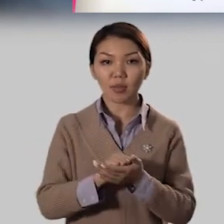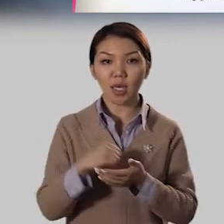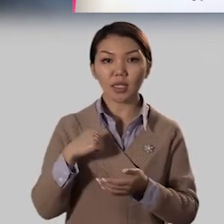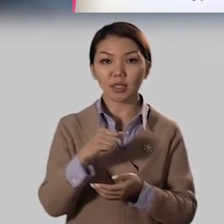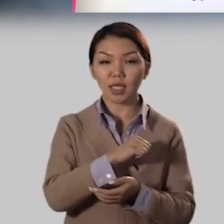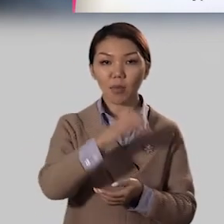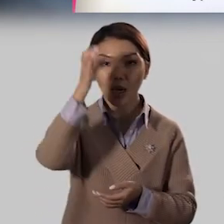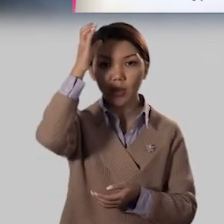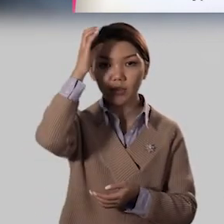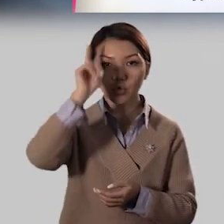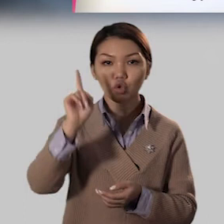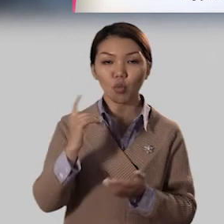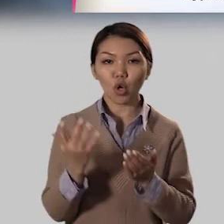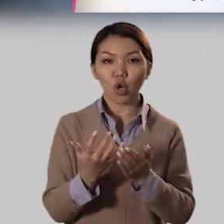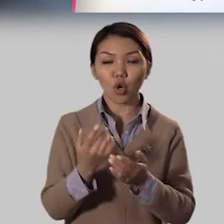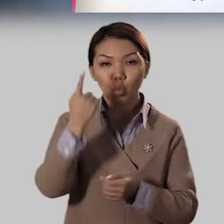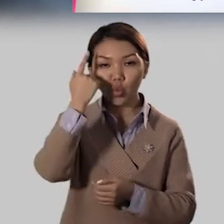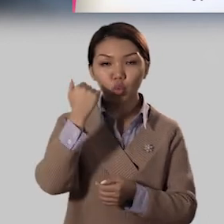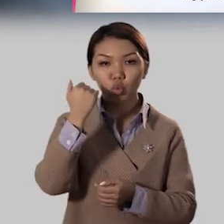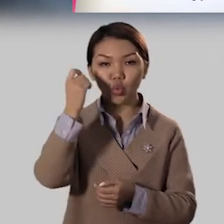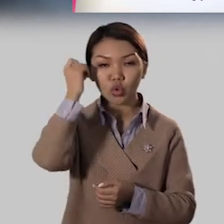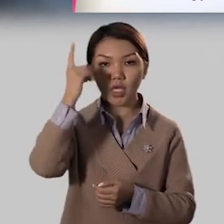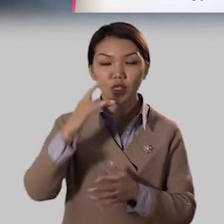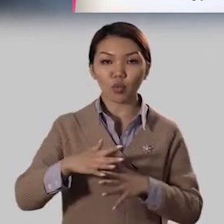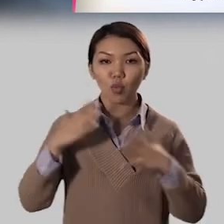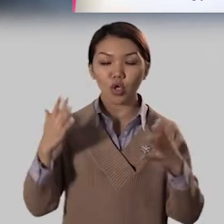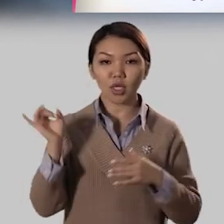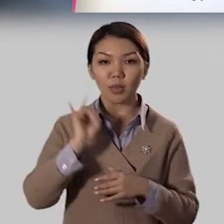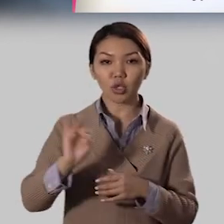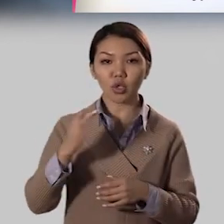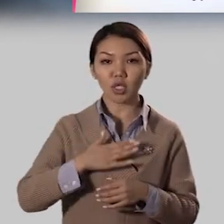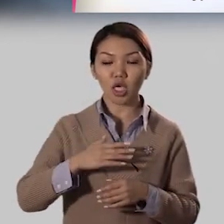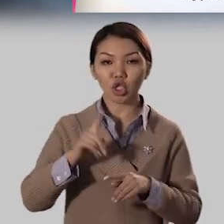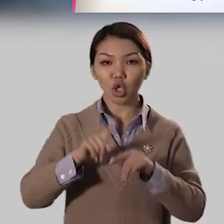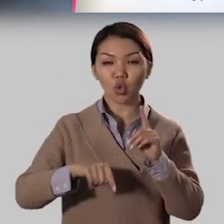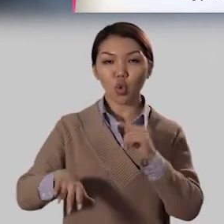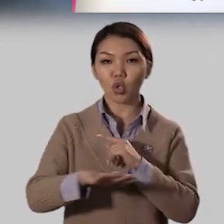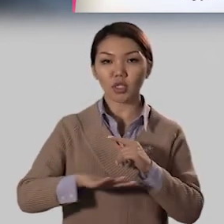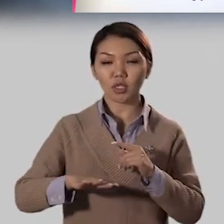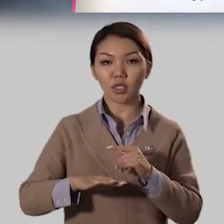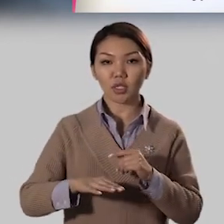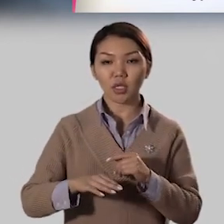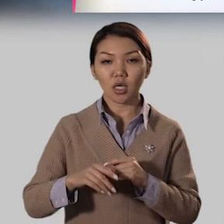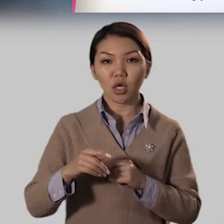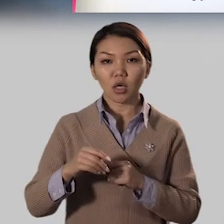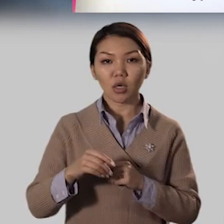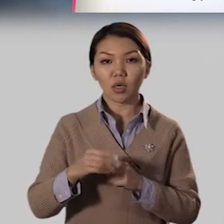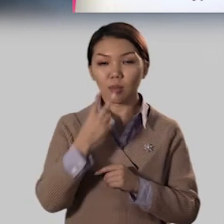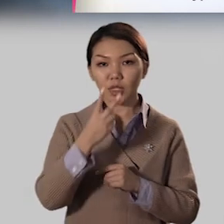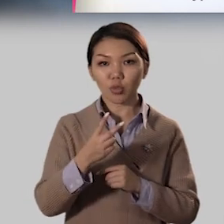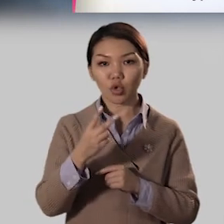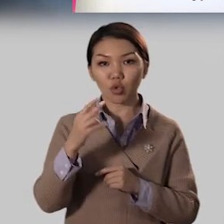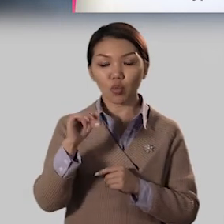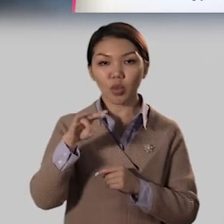чтобы узнать больше об истории нашей родины обратимся к тексту упражнения 163